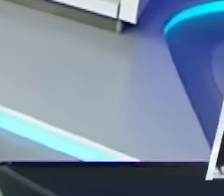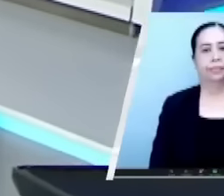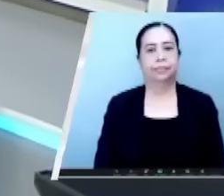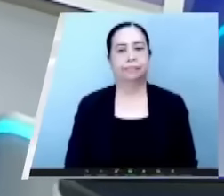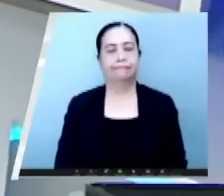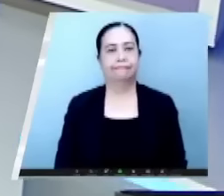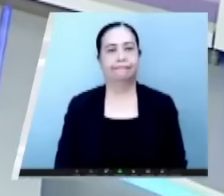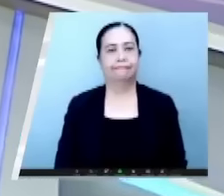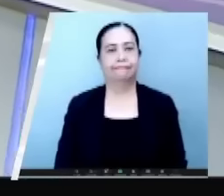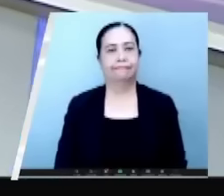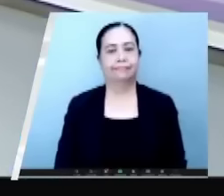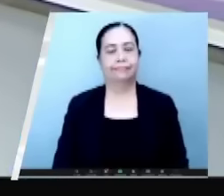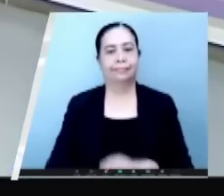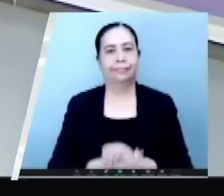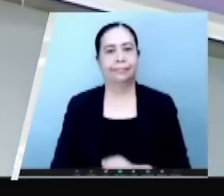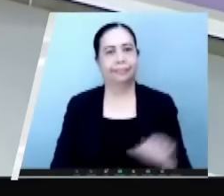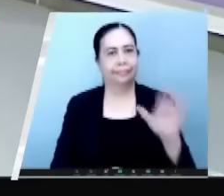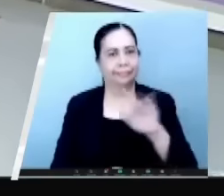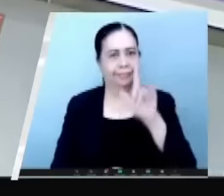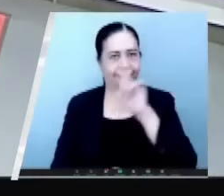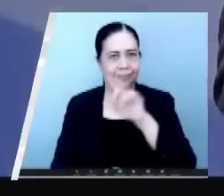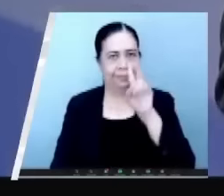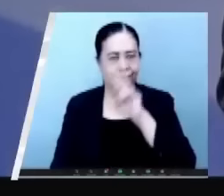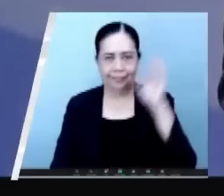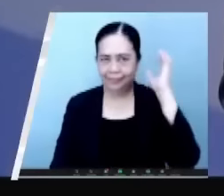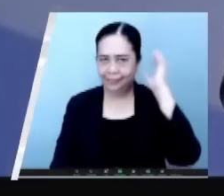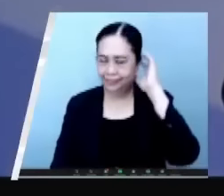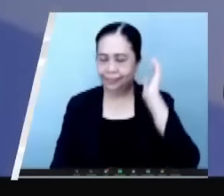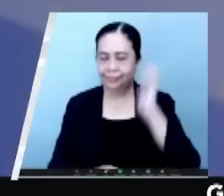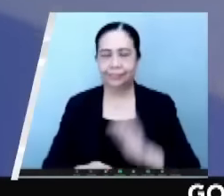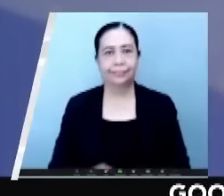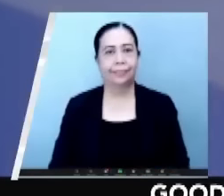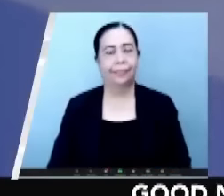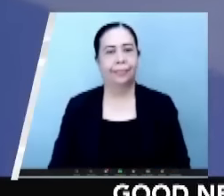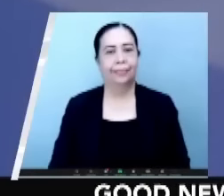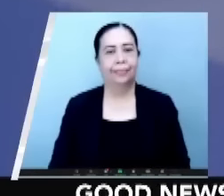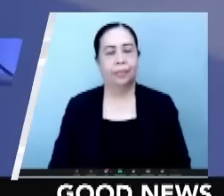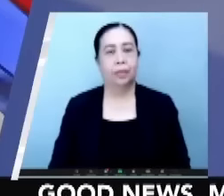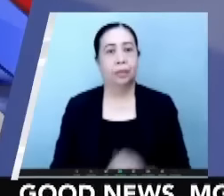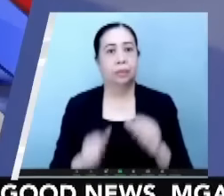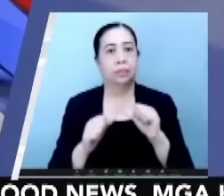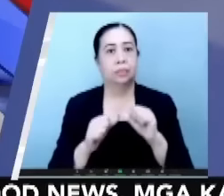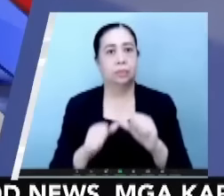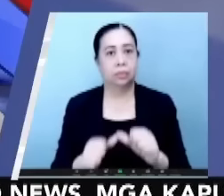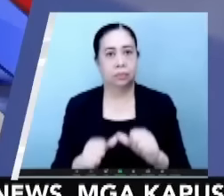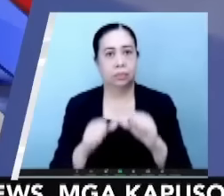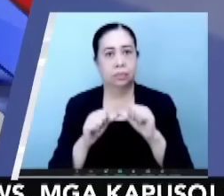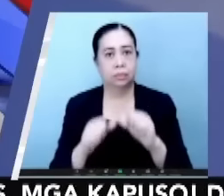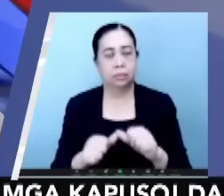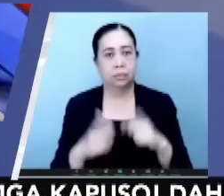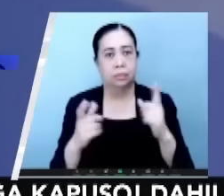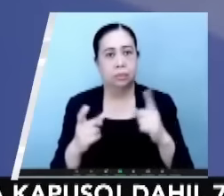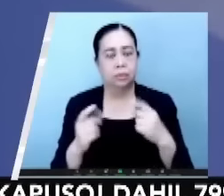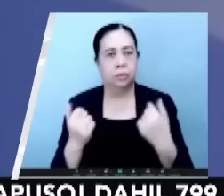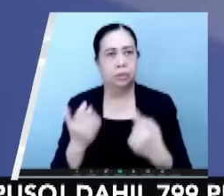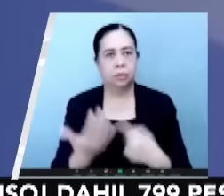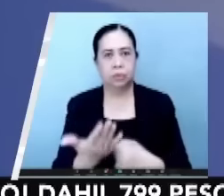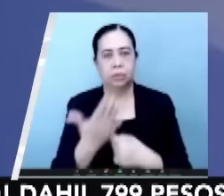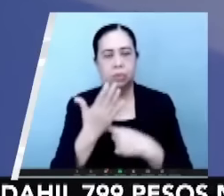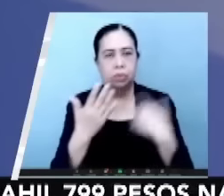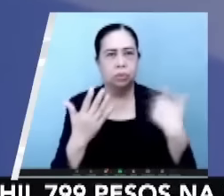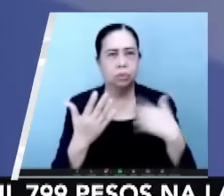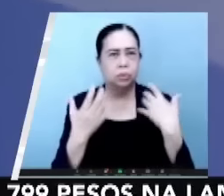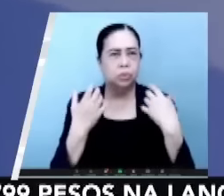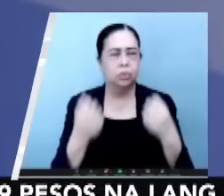Magandang gabi po, Luzon, Visayas at Mindanao. Patuloy na tumatambad ang pinsala ng malakas na hangin